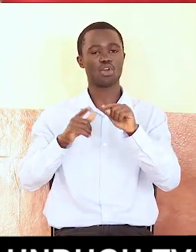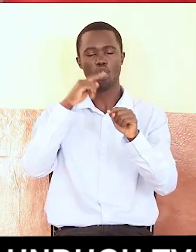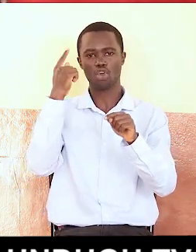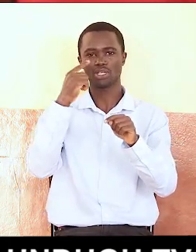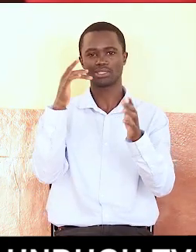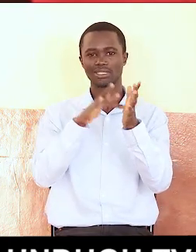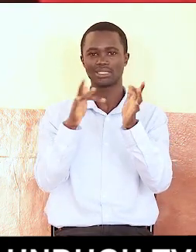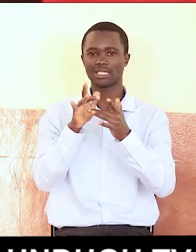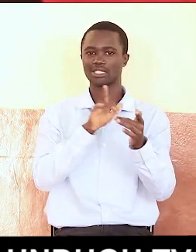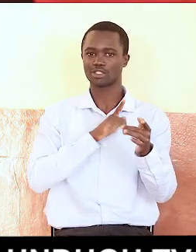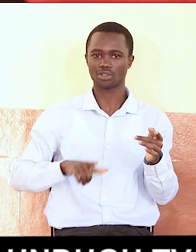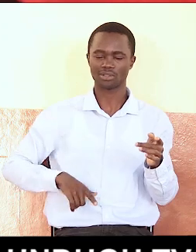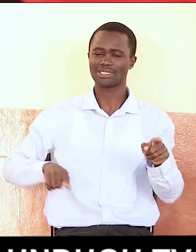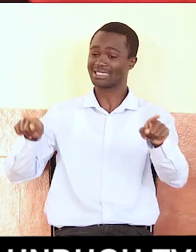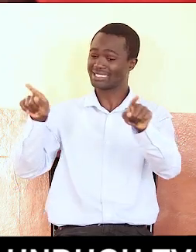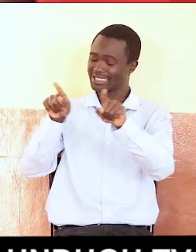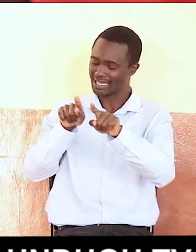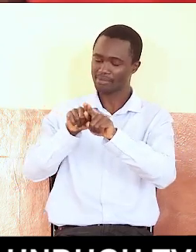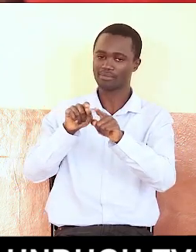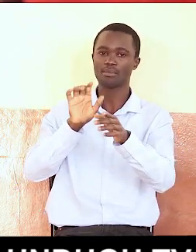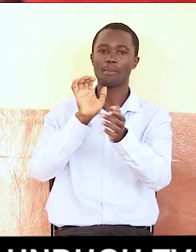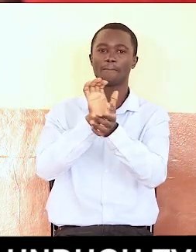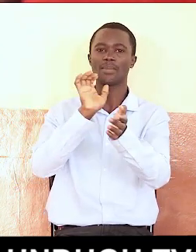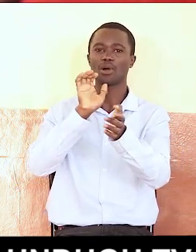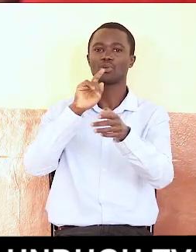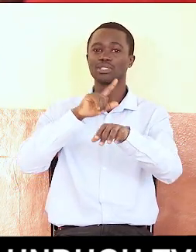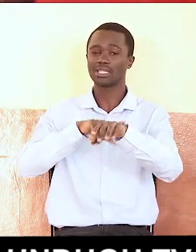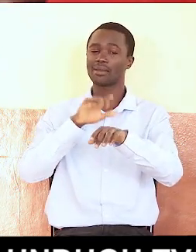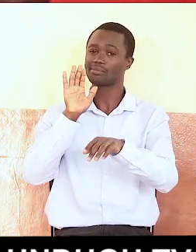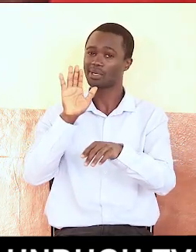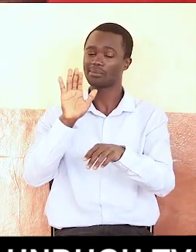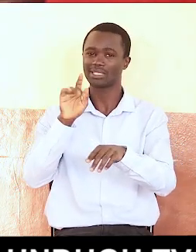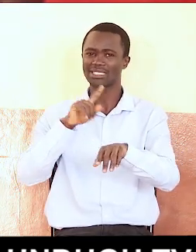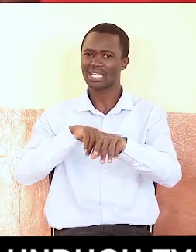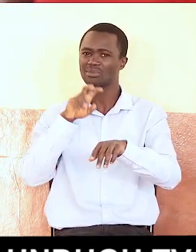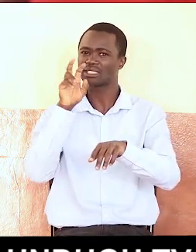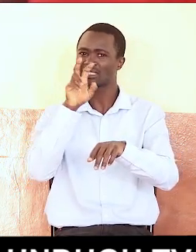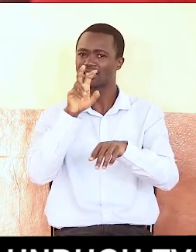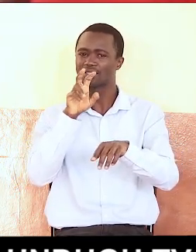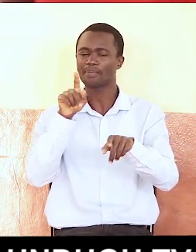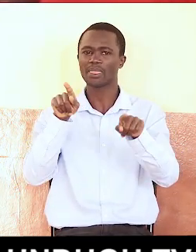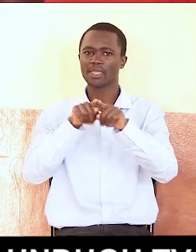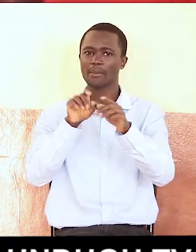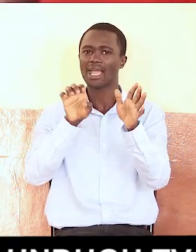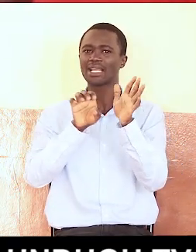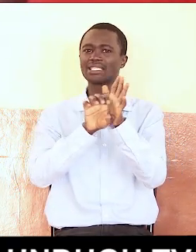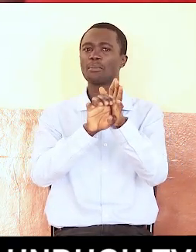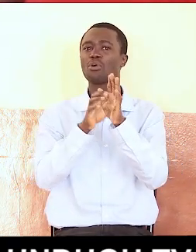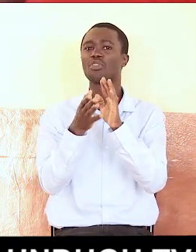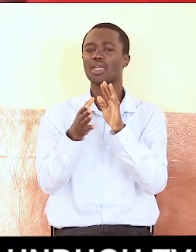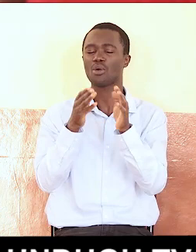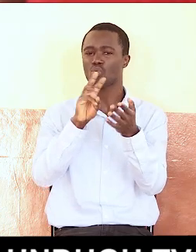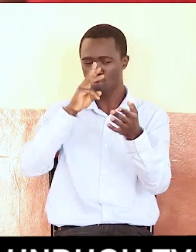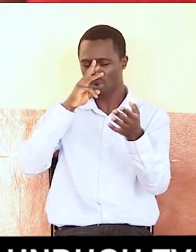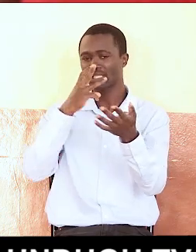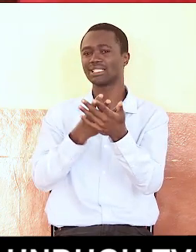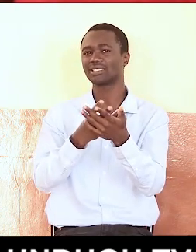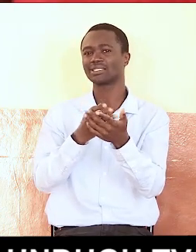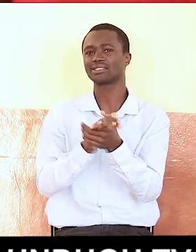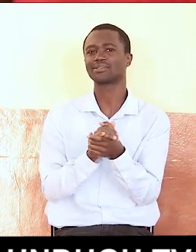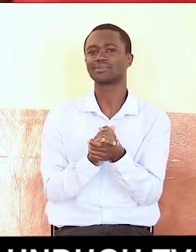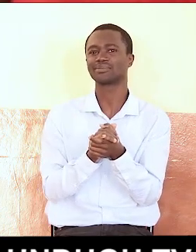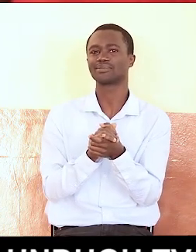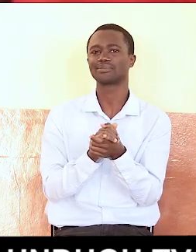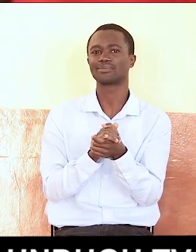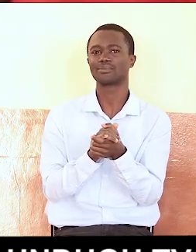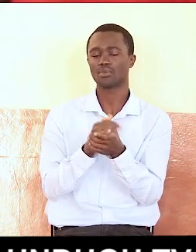kwa wakati wake, tunapoona kama tunamchukua kama mfano wa shahidi, na kwa sababu mambo